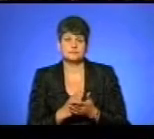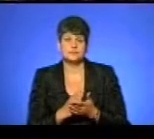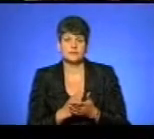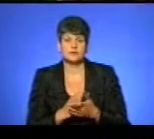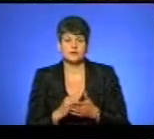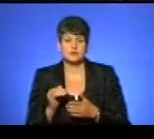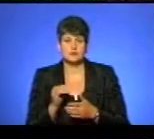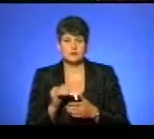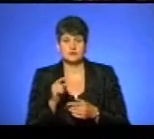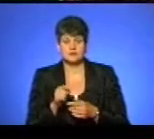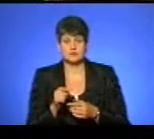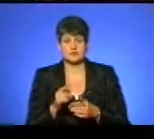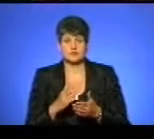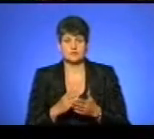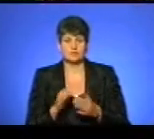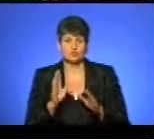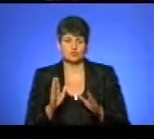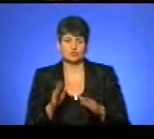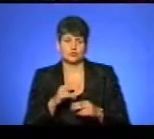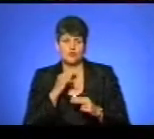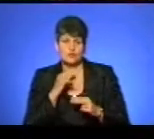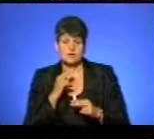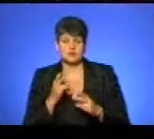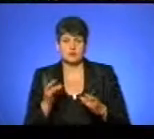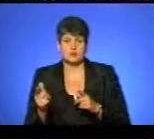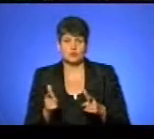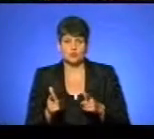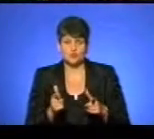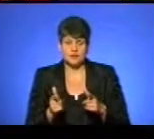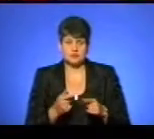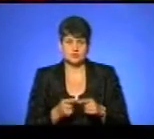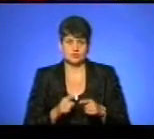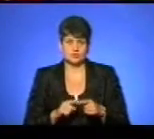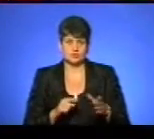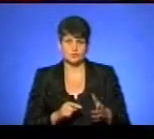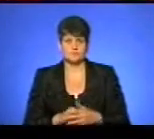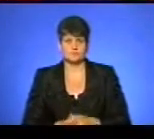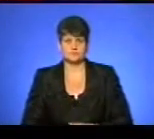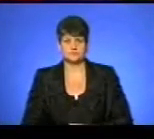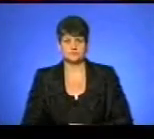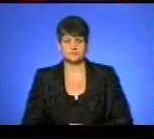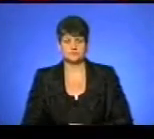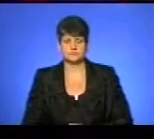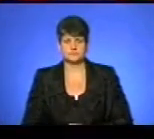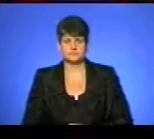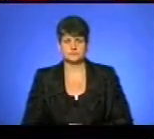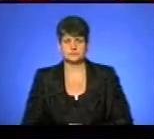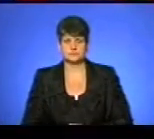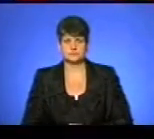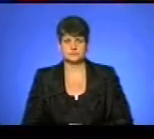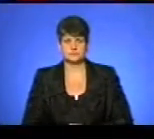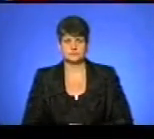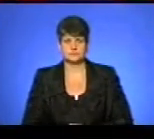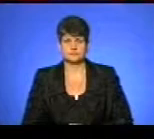країні відбувається, що потрібно бути обережним, що потрібно готуватися до цього, якщо, не дай Бог, щось з'явиться. Тут є на